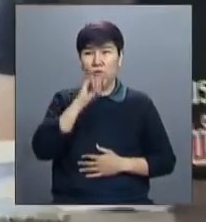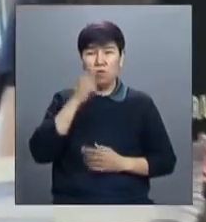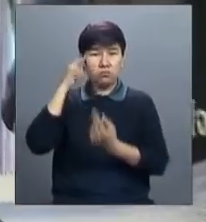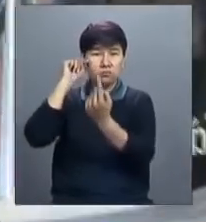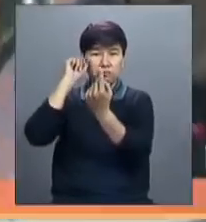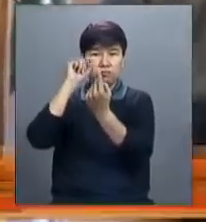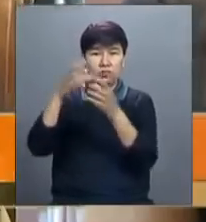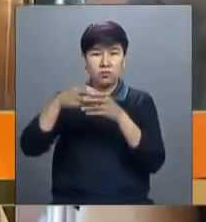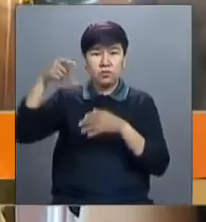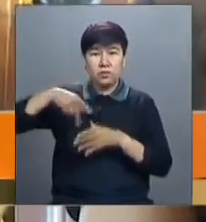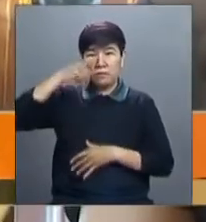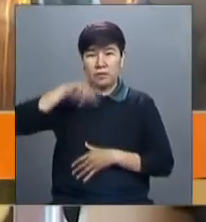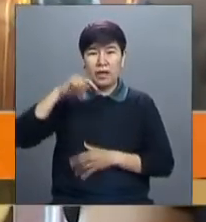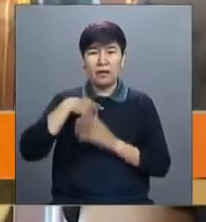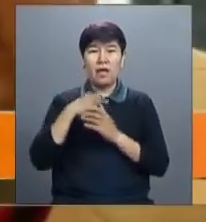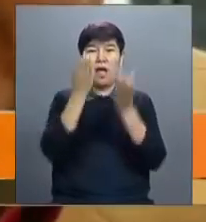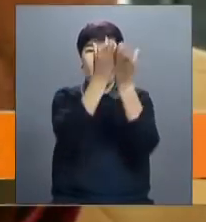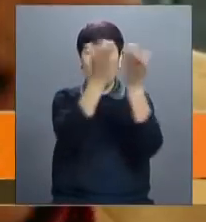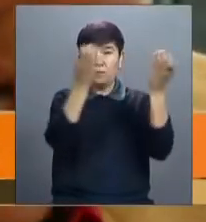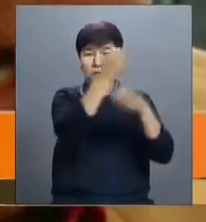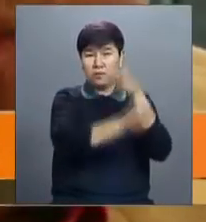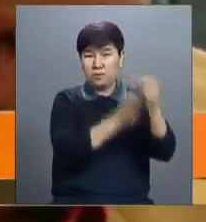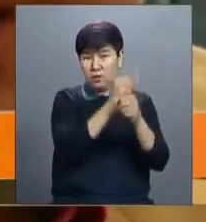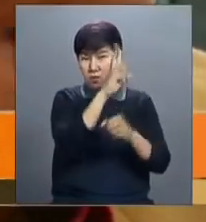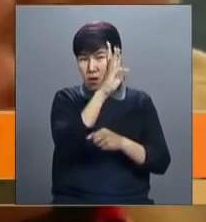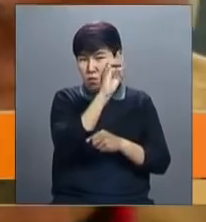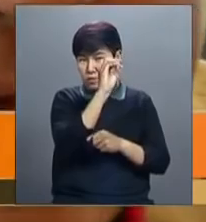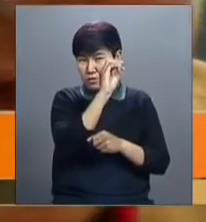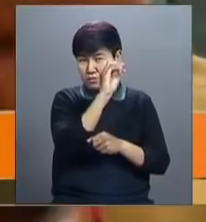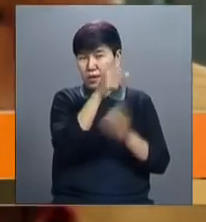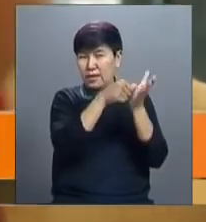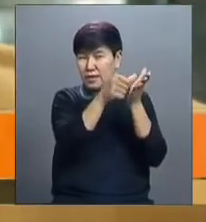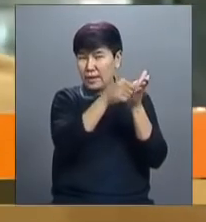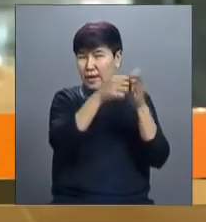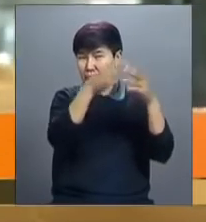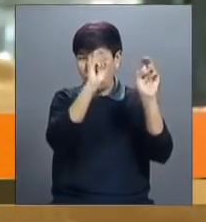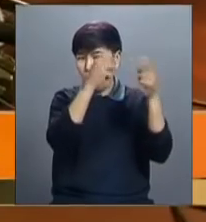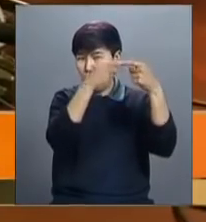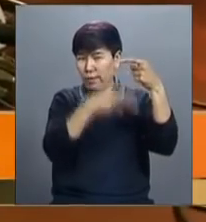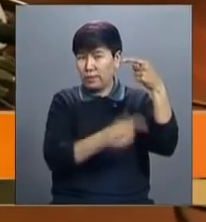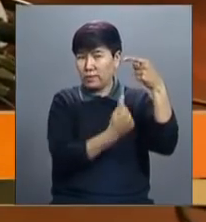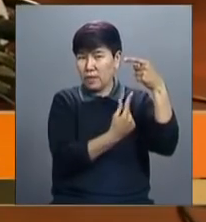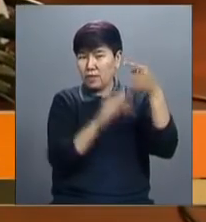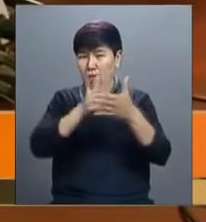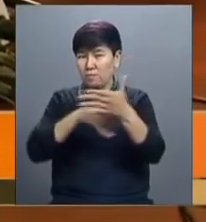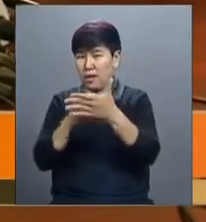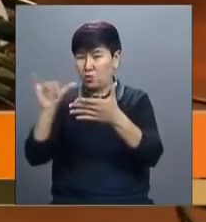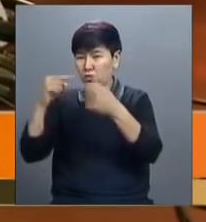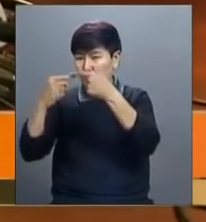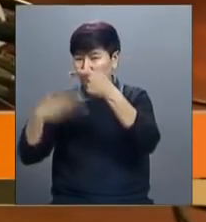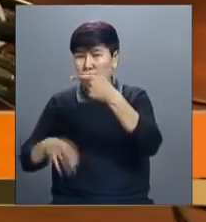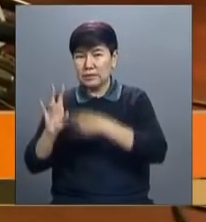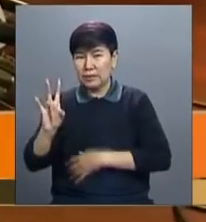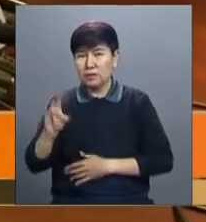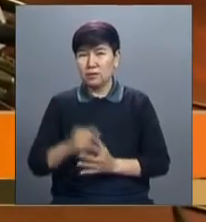ไทยที่จะเดินหน้าแก้รัฐธรรมนูญปี2560รวม11ประเด็นและยุทธศาสตร์ชาติ7ข้อและยืนยันที่จะ